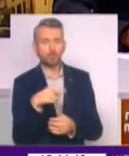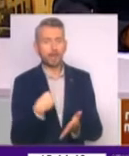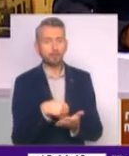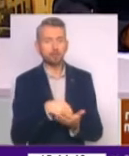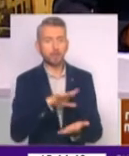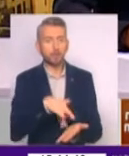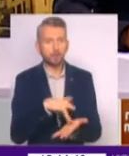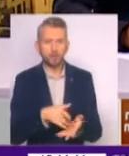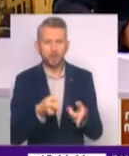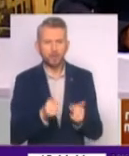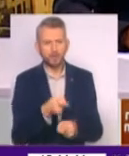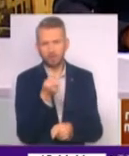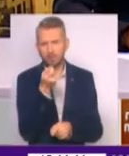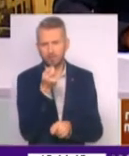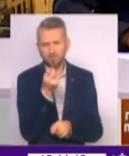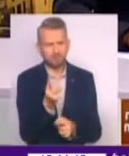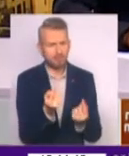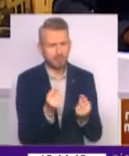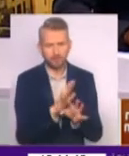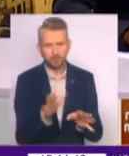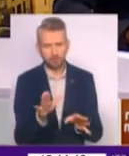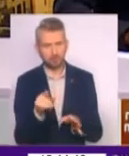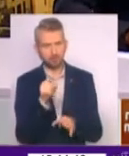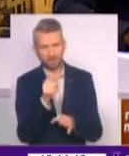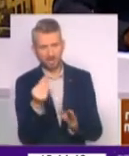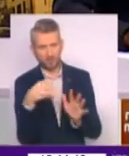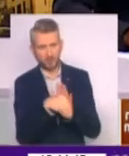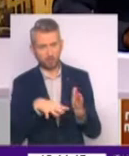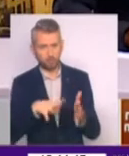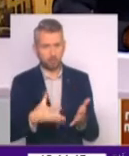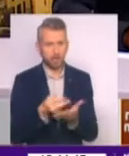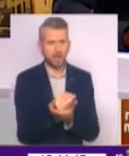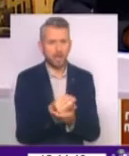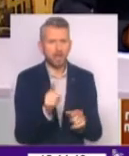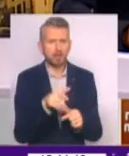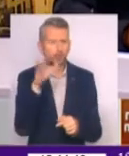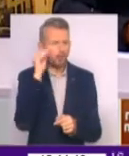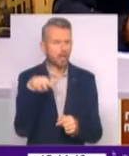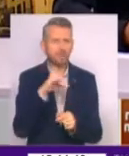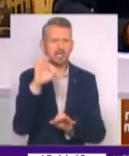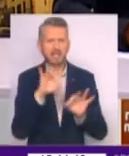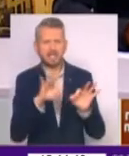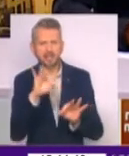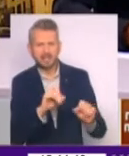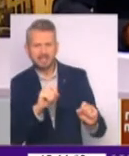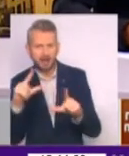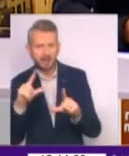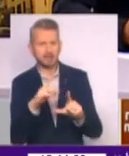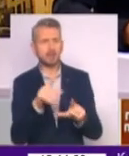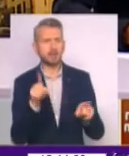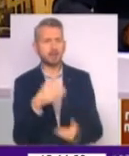міста дійсно незначні, які були заплачені інвесторам, навіть з врахуванням всіх індексацій, і навіть якщо б ми взяли до